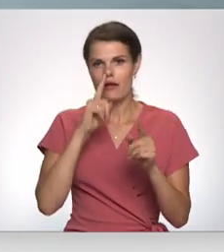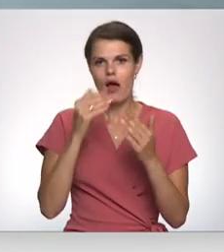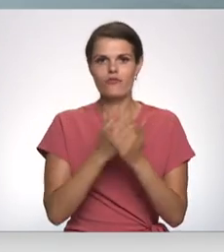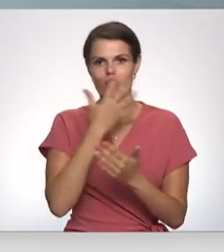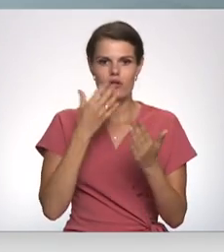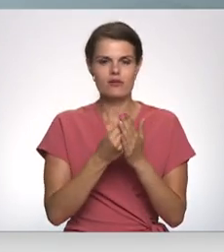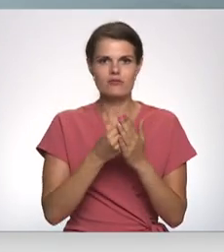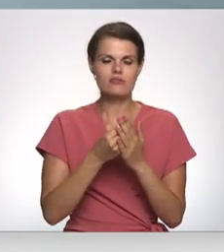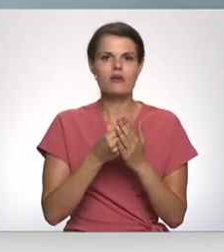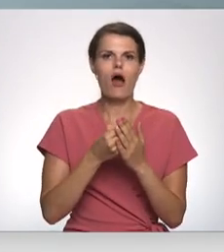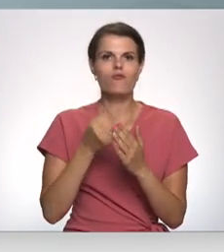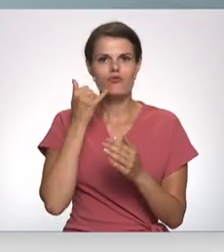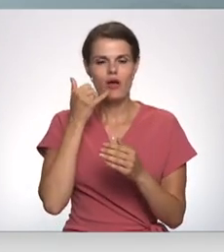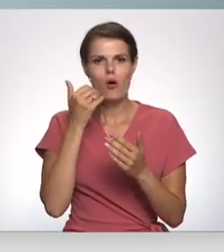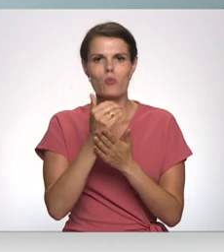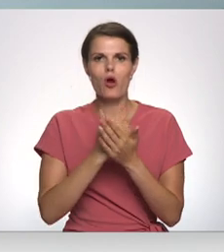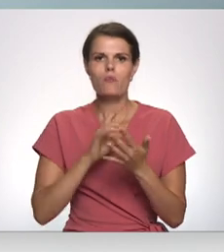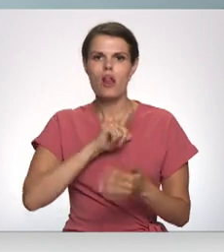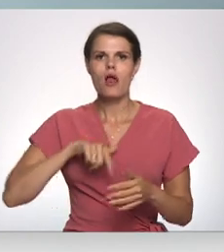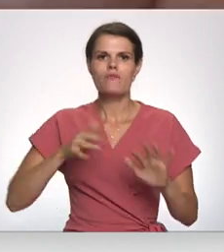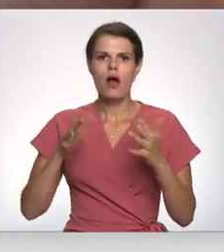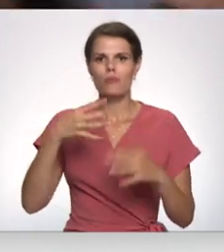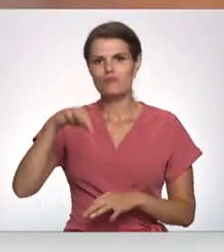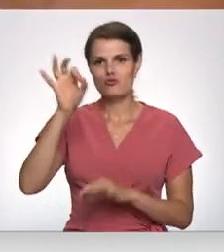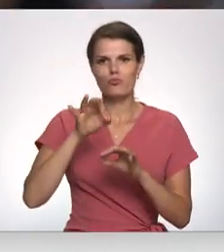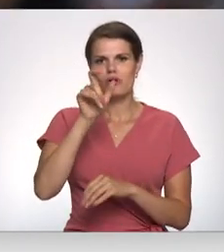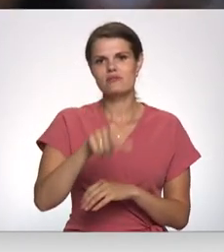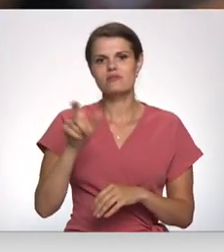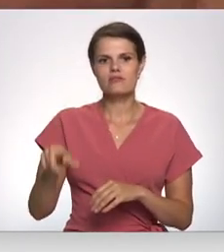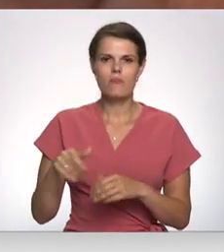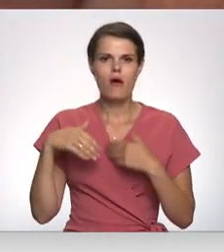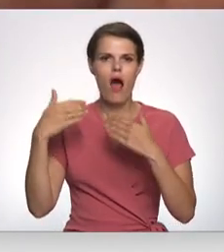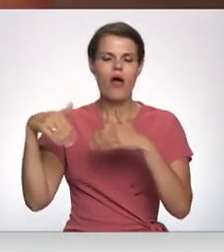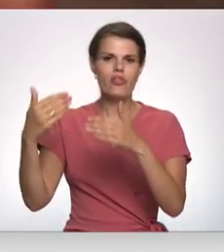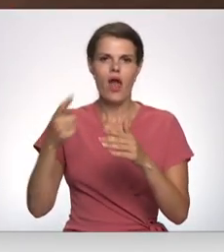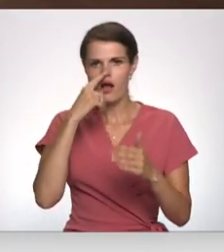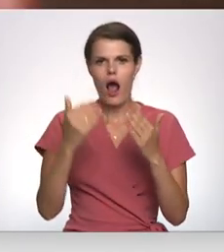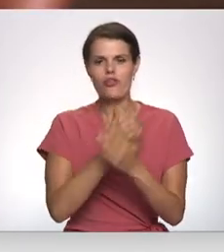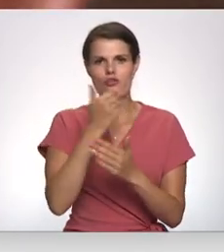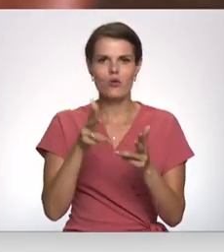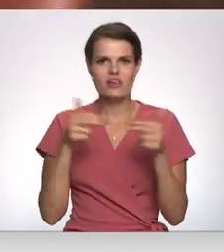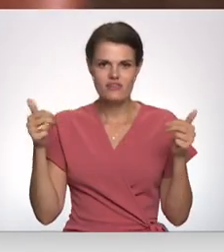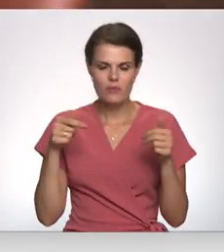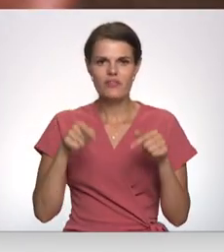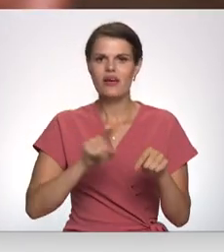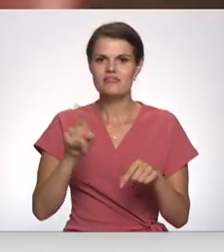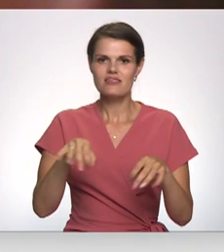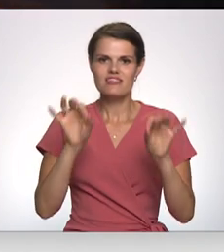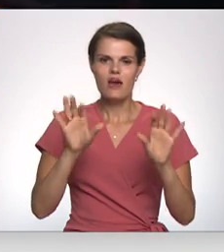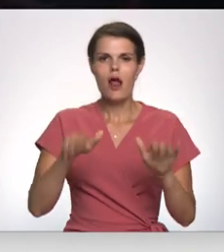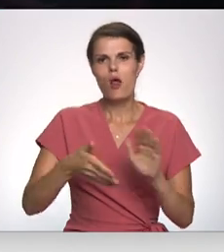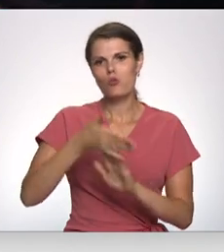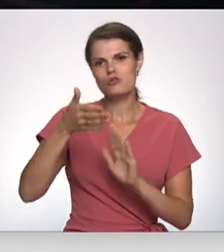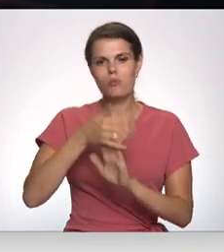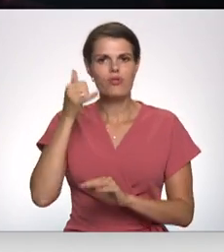savu ierīču programmatūru. Latvijā aptuveni 40% iedzīvotāji atliek atjauninājumu instalāciju. Tie ir svarīgi, lai uzlabotu